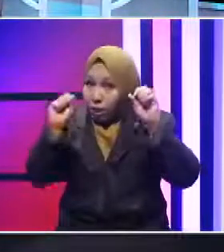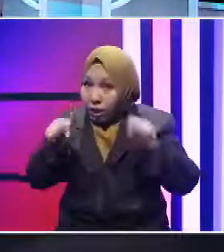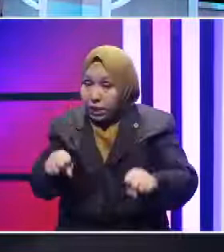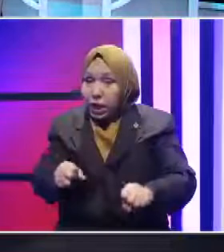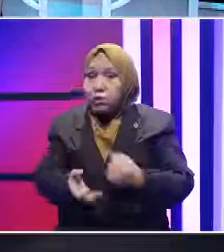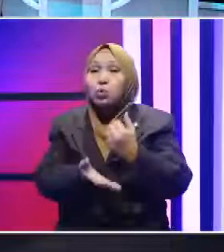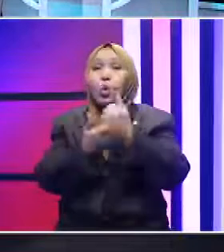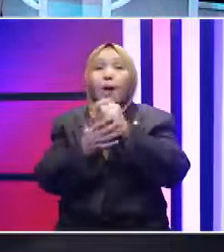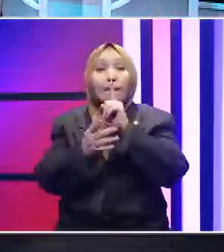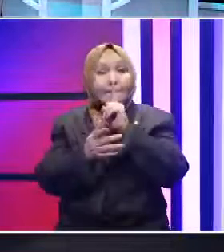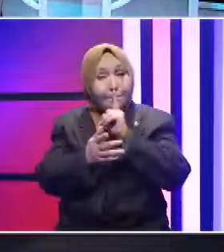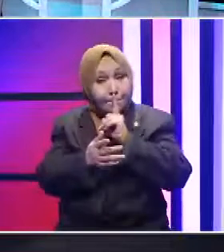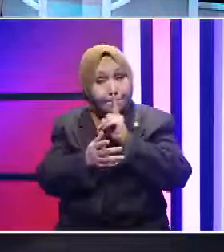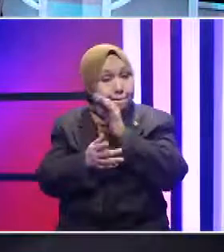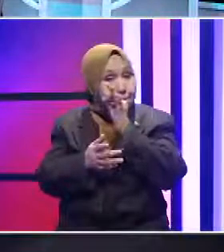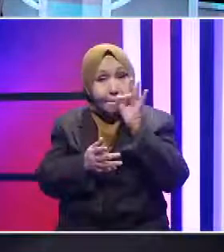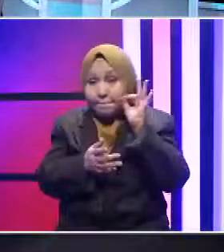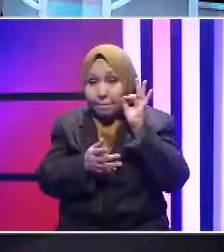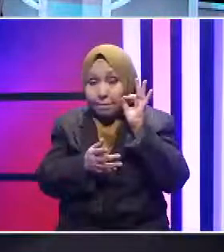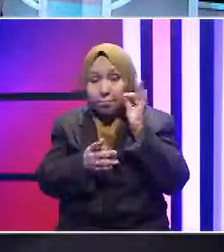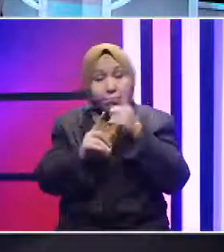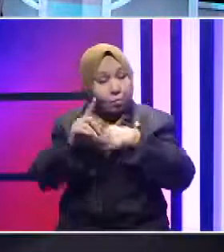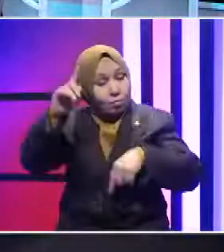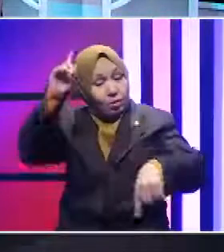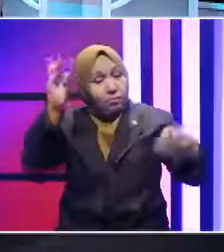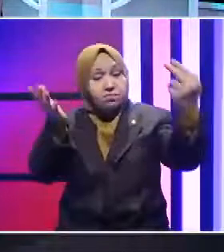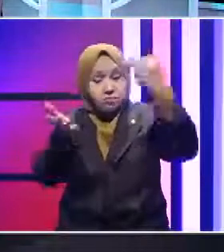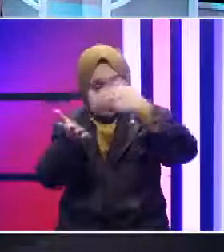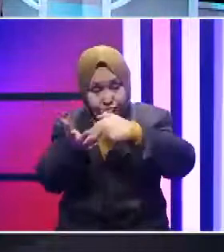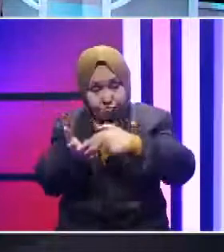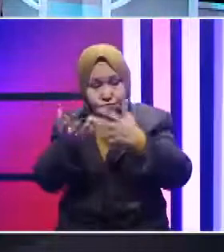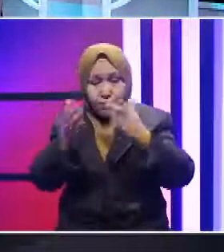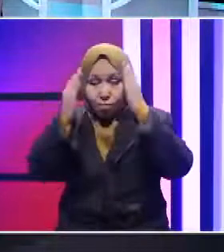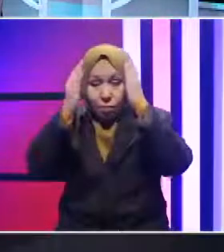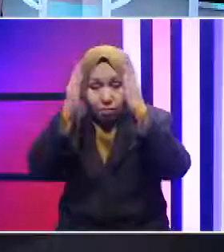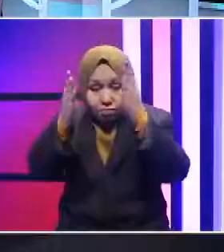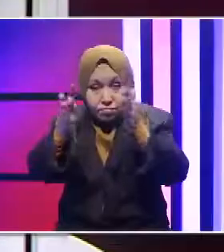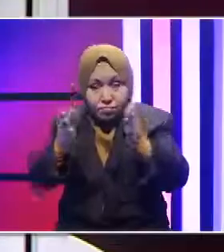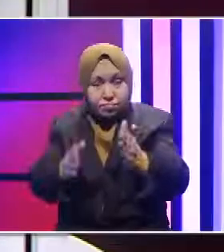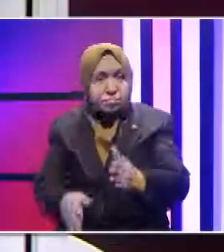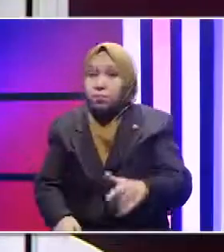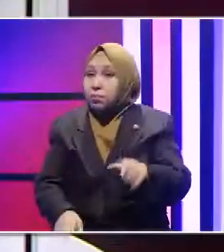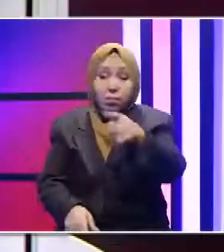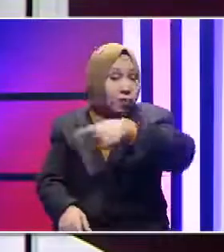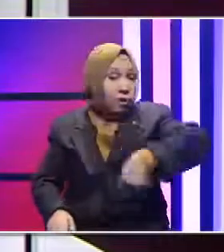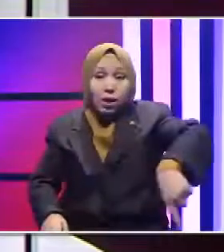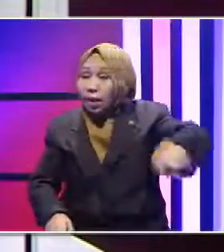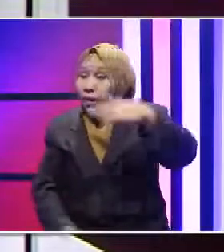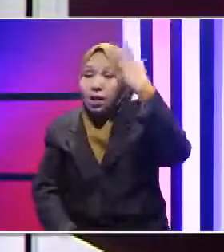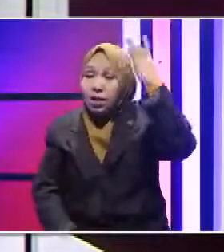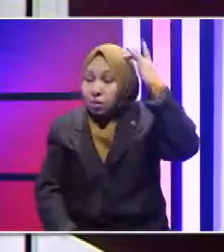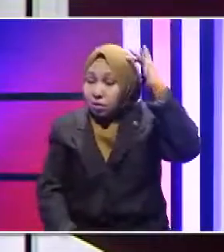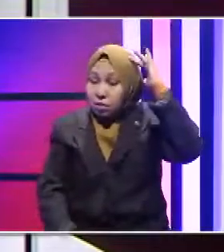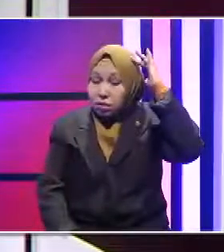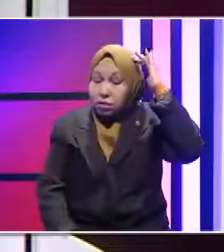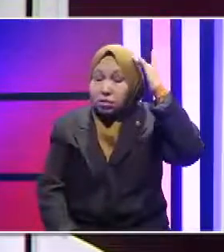tanda marah tu, kan. Jadi bila Allah mengulang perkara ini, Allah nak beri penekanan, sudahkah kamu tahu dan sudahkah